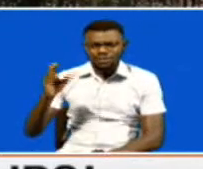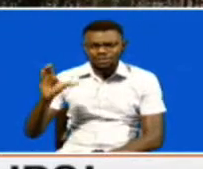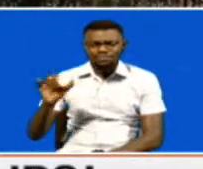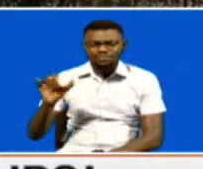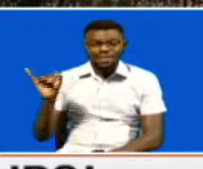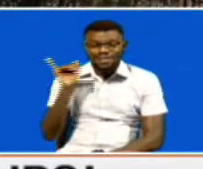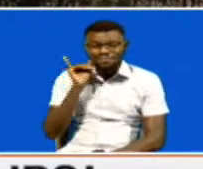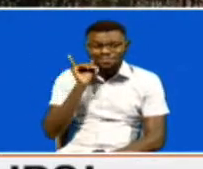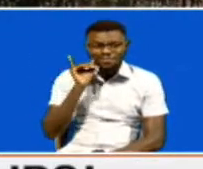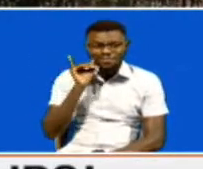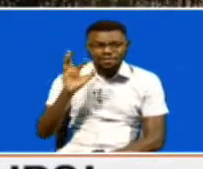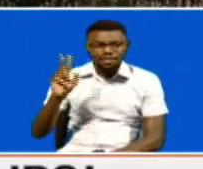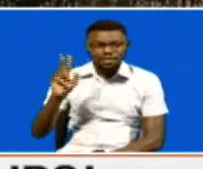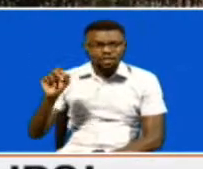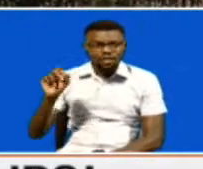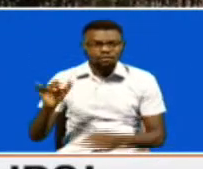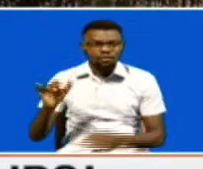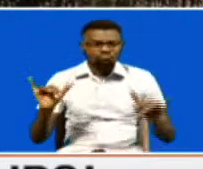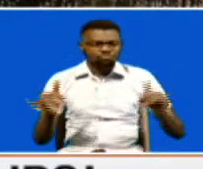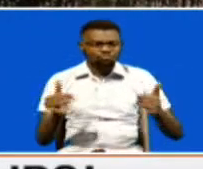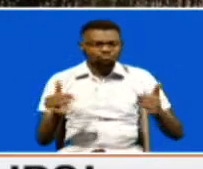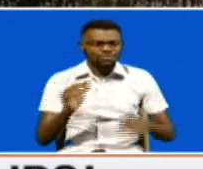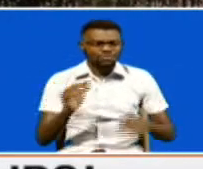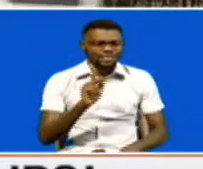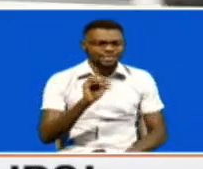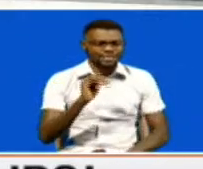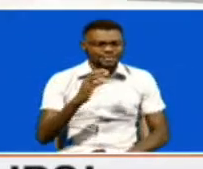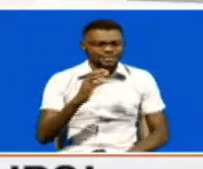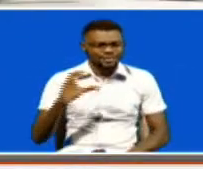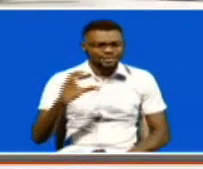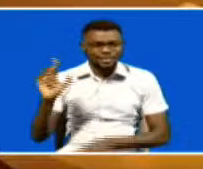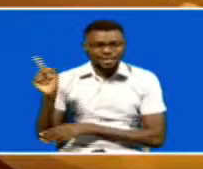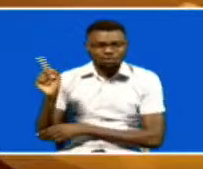Emmanuel Toh, KTN News, KCC, Nairobi.